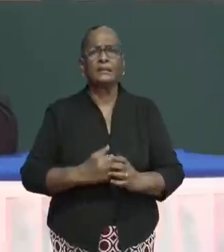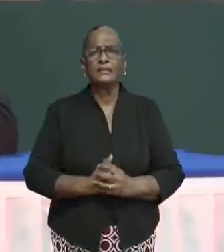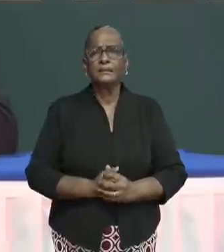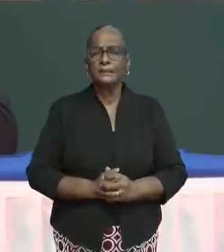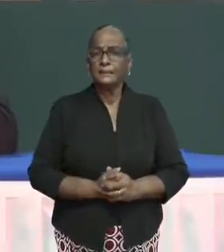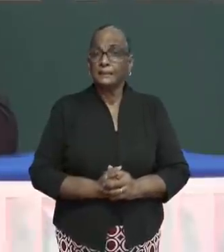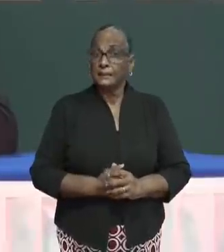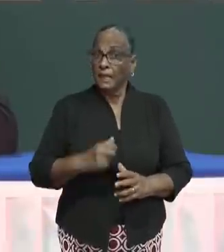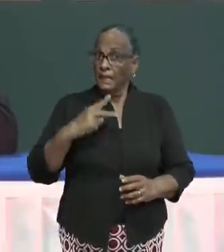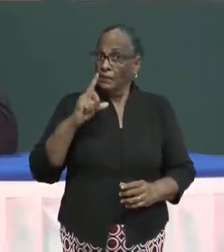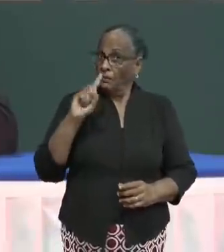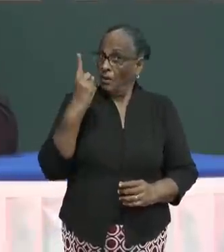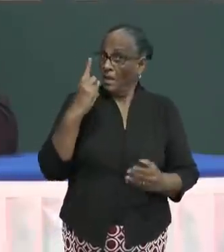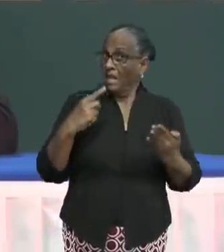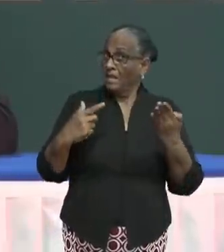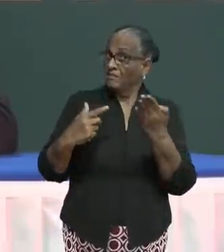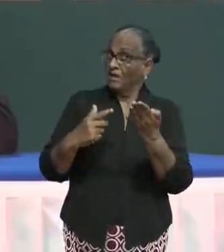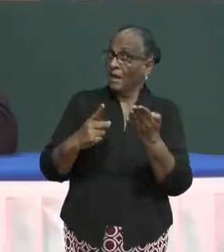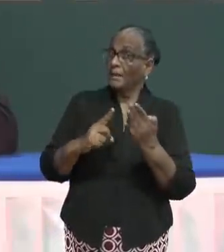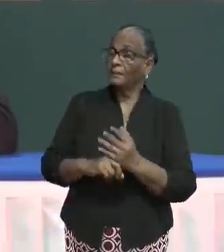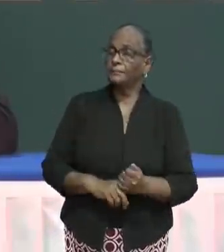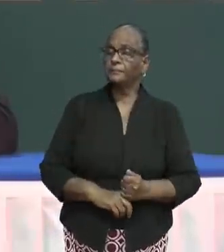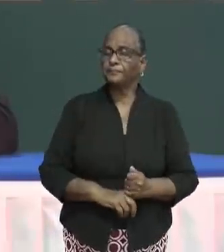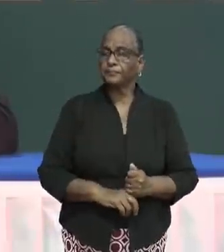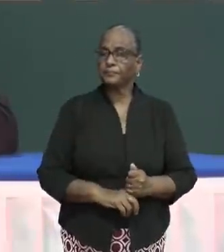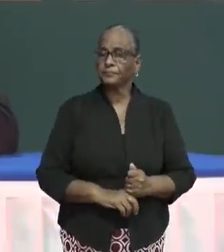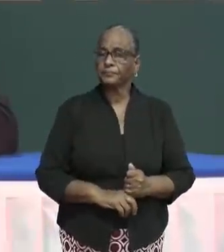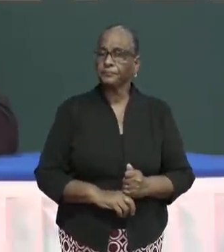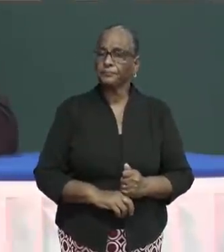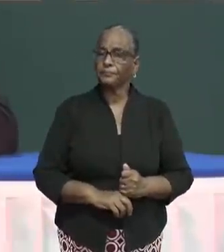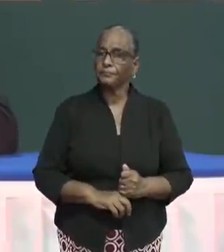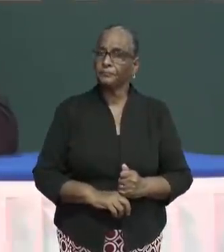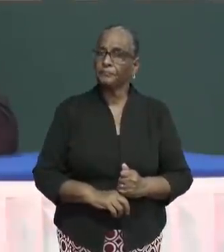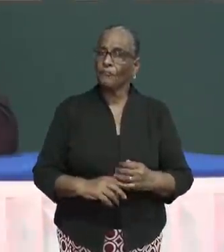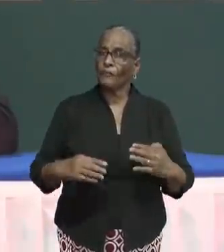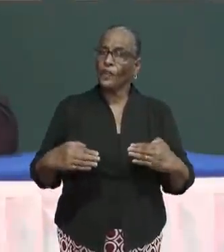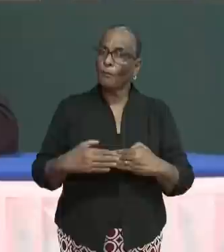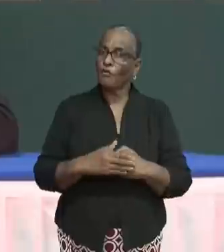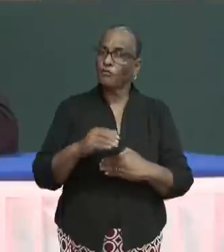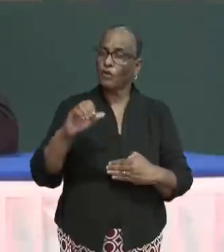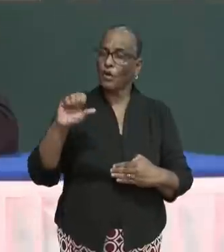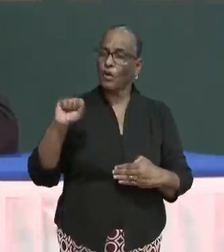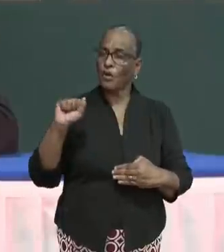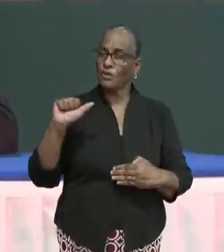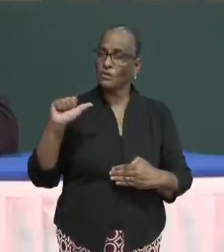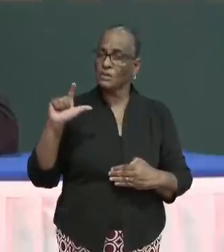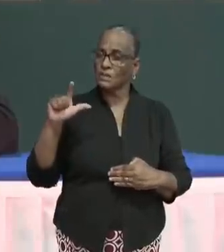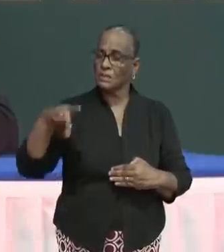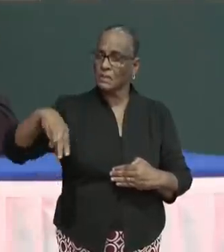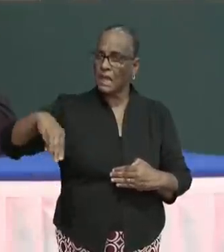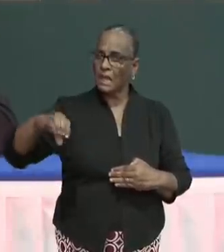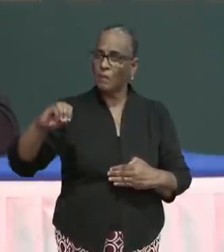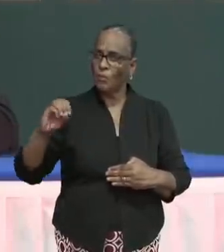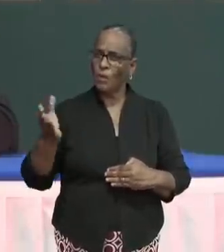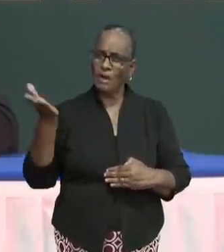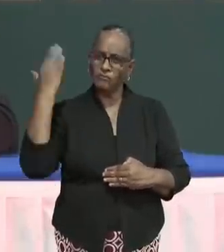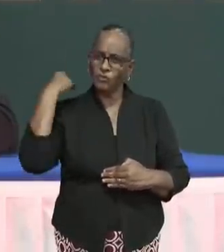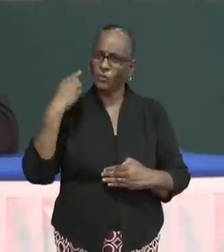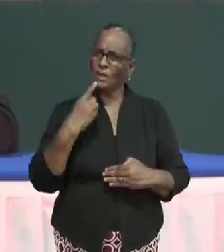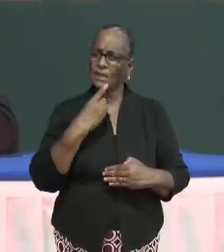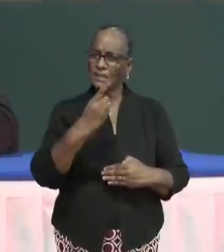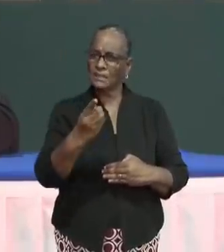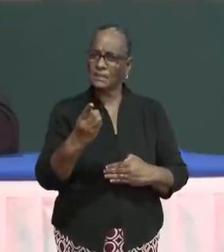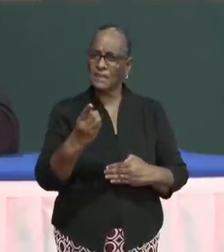Ik zie nog een vraag naar binnenkomen. Mevrouw Salmo had een keer gezegd dat we de